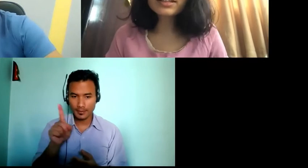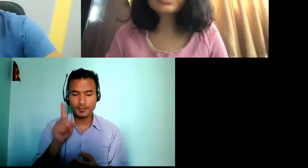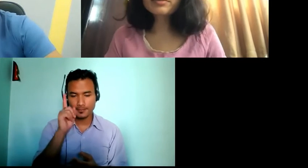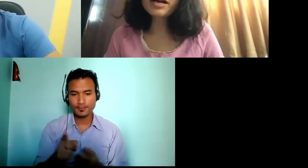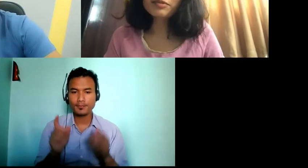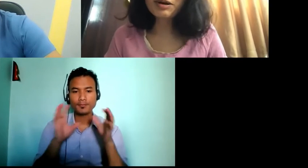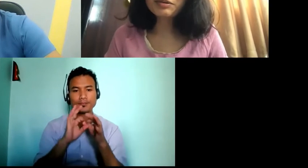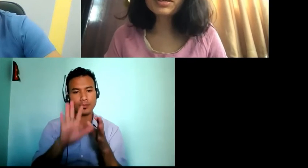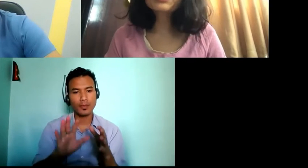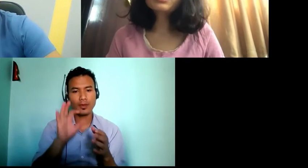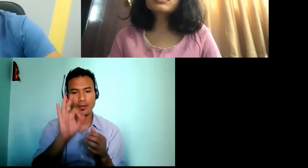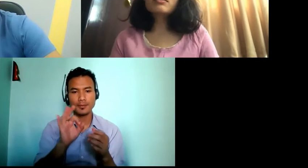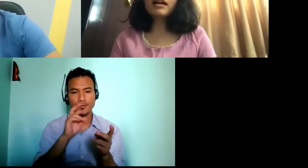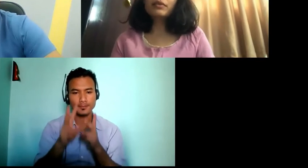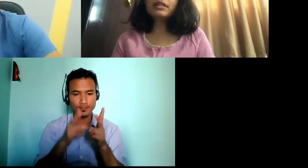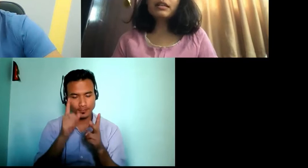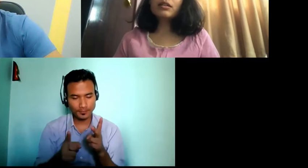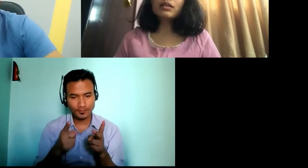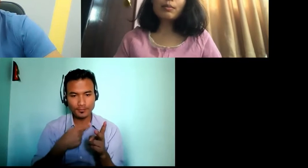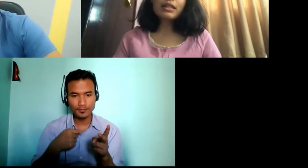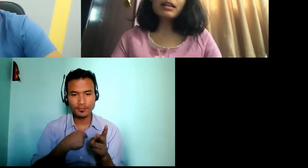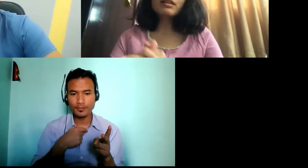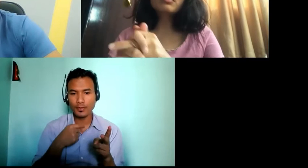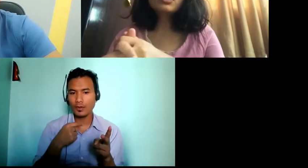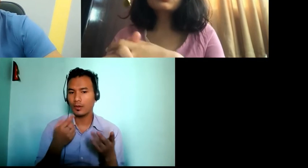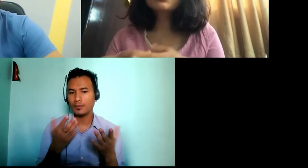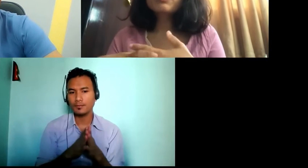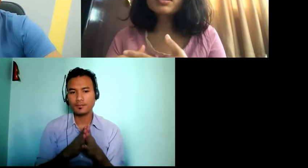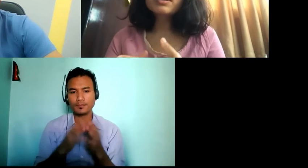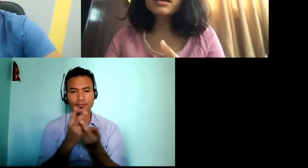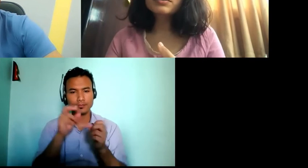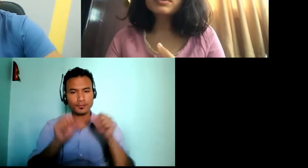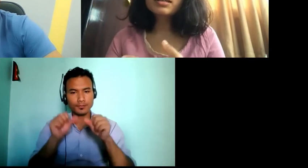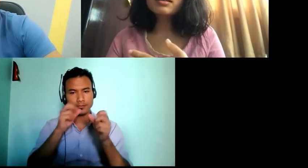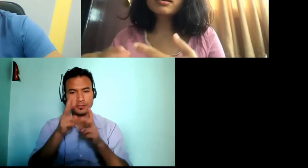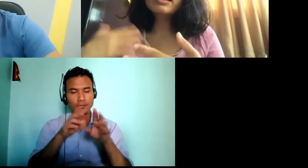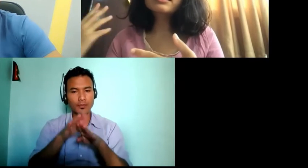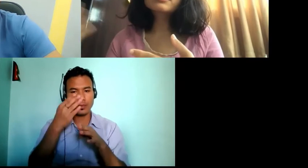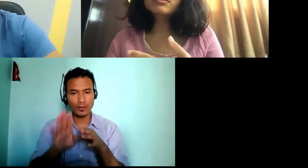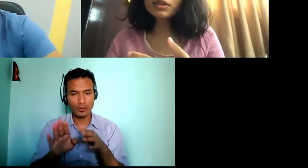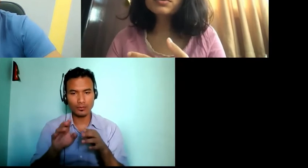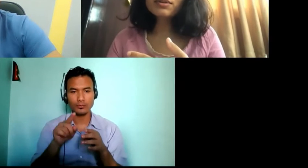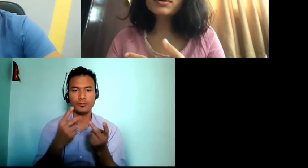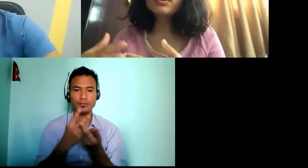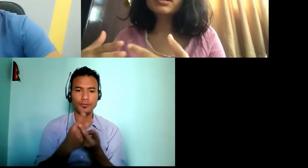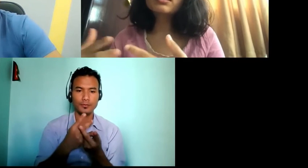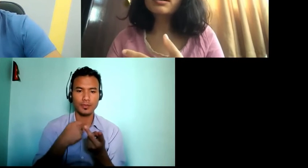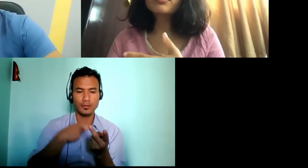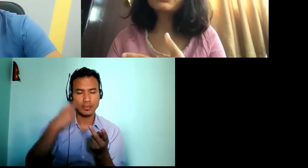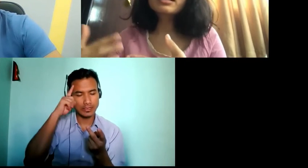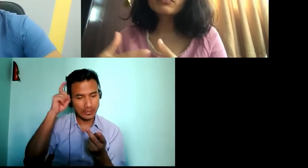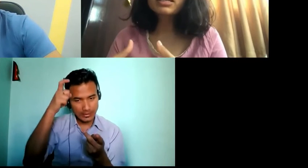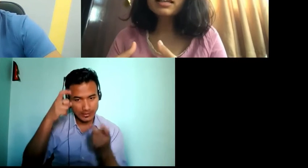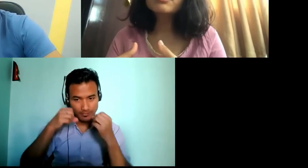मिल्छ, होइन, एकदमै राम्रो भन्नुभयो। सो हाम्रो चाहिँ कस्तो छ भन्दाखेरि अब जुनै पनि कुराहरू हुन्छ नि एक्सेस युज गर्यो भने त्यो